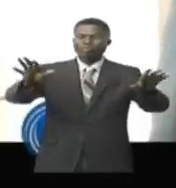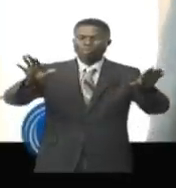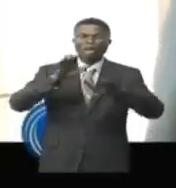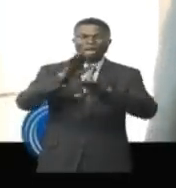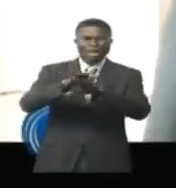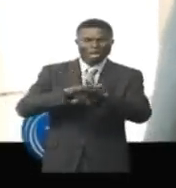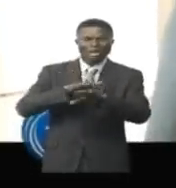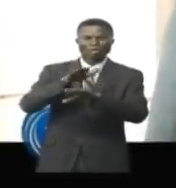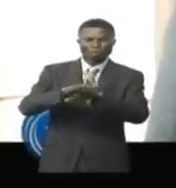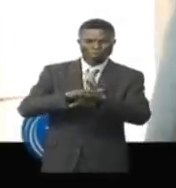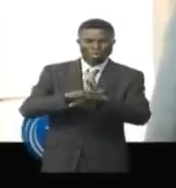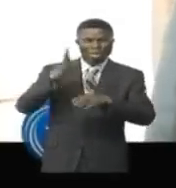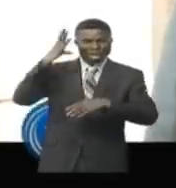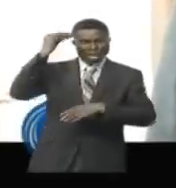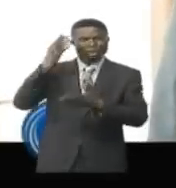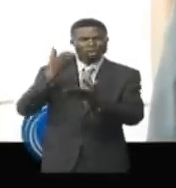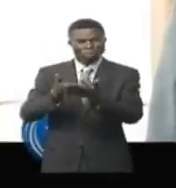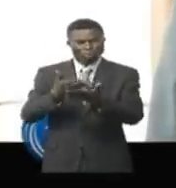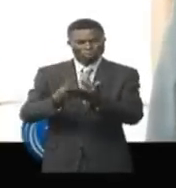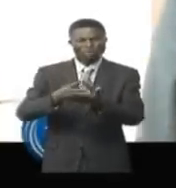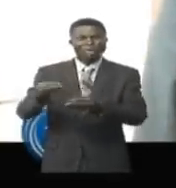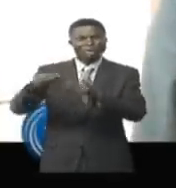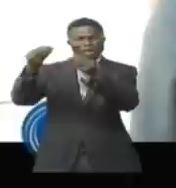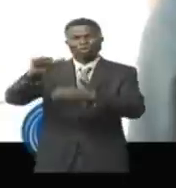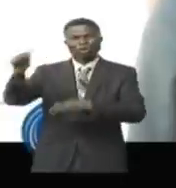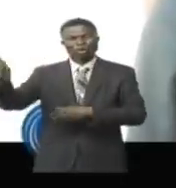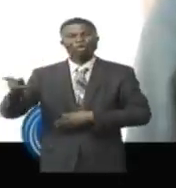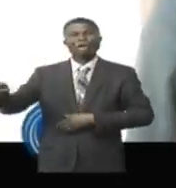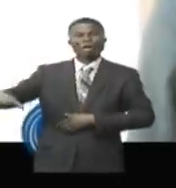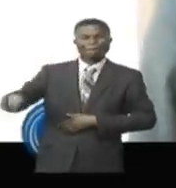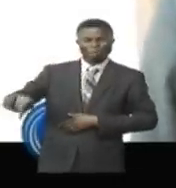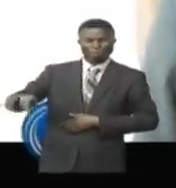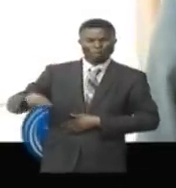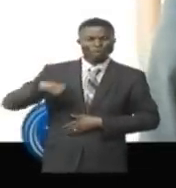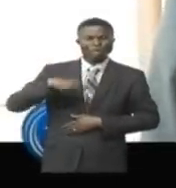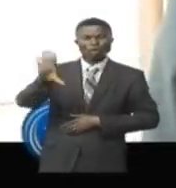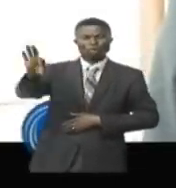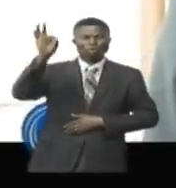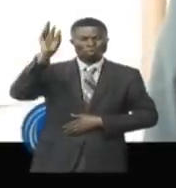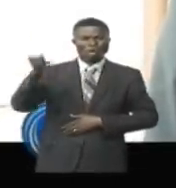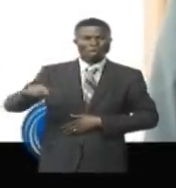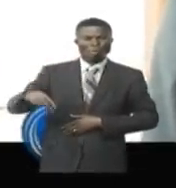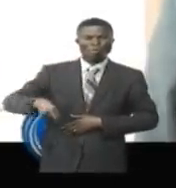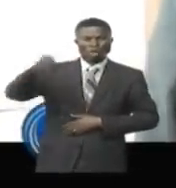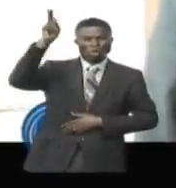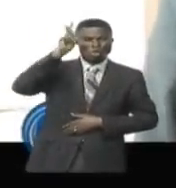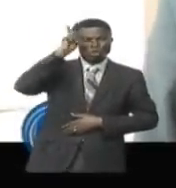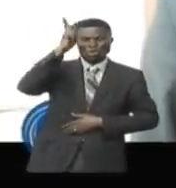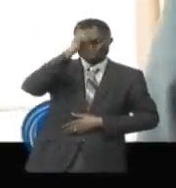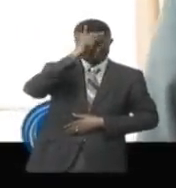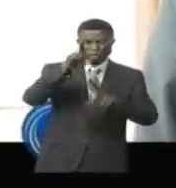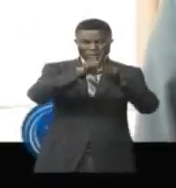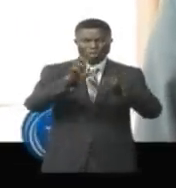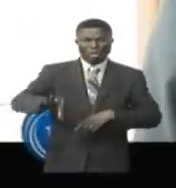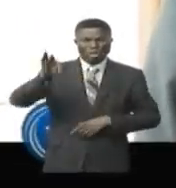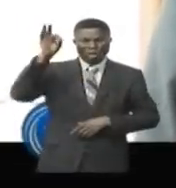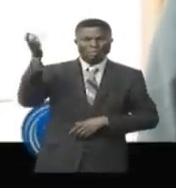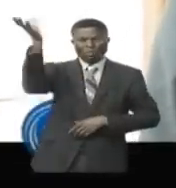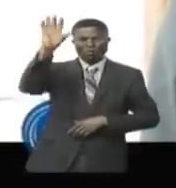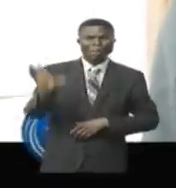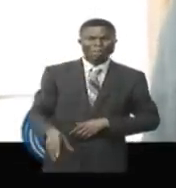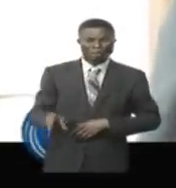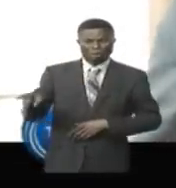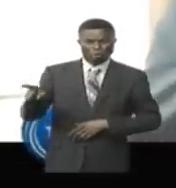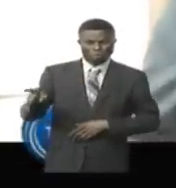progressivement cette expérience à d'autres provinces. Évidemment, nous avons ciblé la province du Haut-Katanga et la province du Congo central,